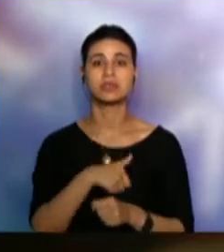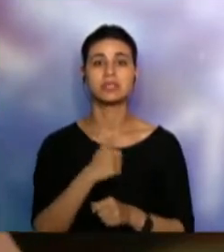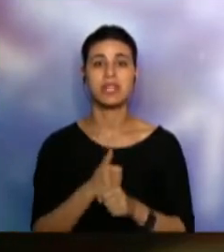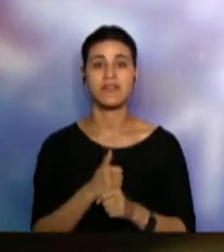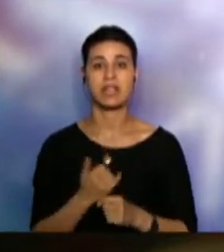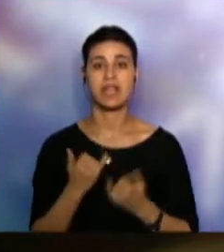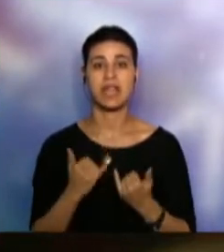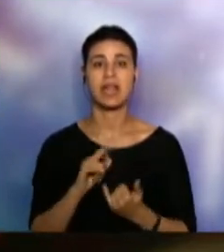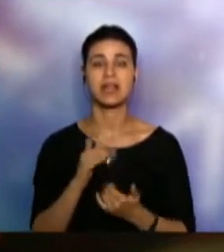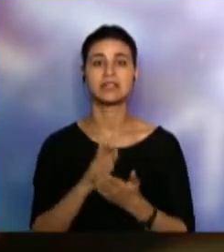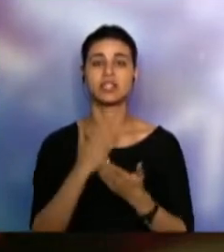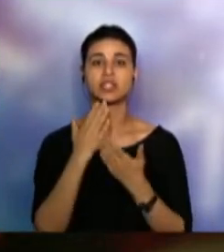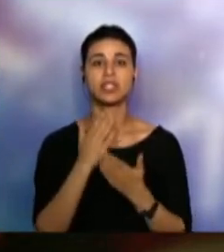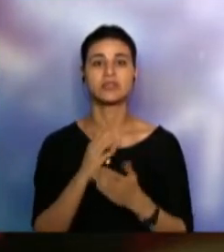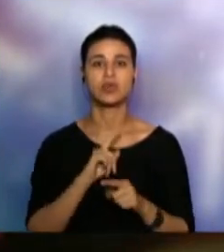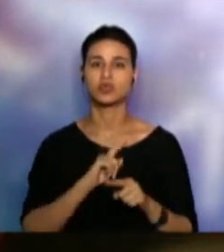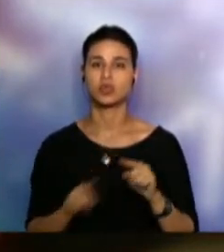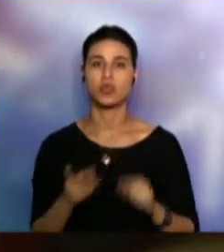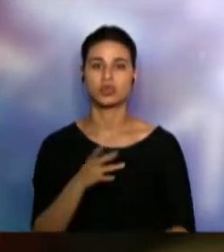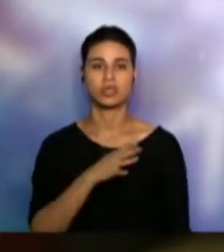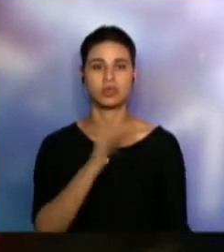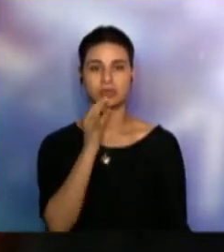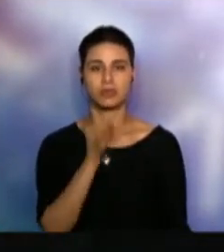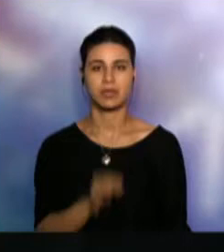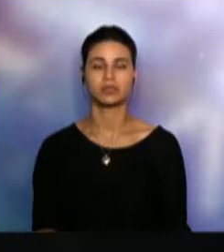არსებულ ყველა კითხვას დროულად გაეცეს პასუხი.